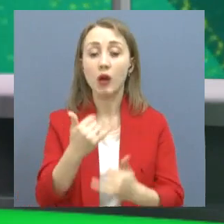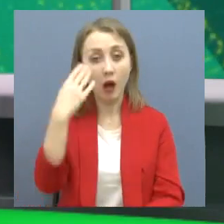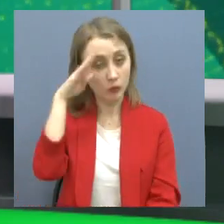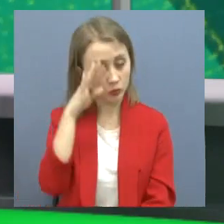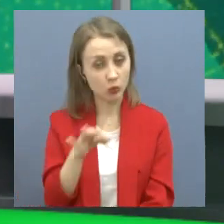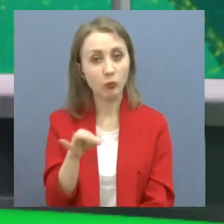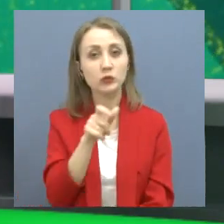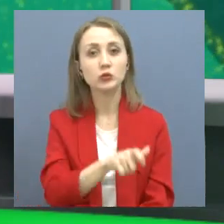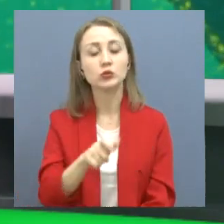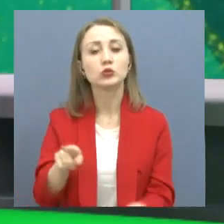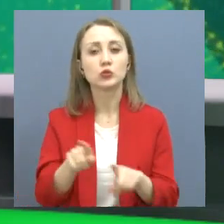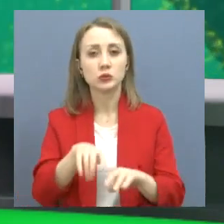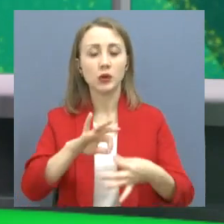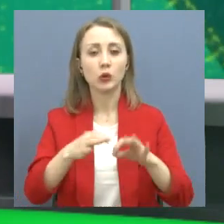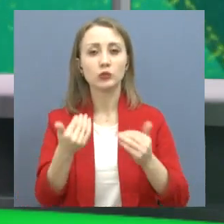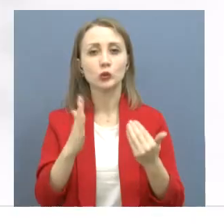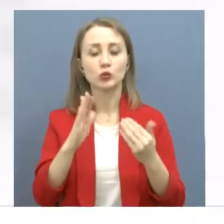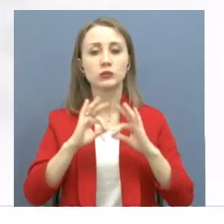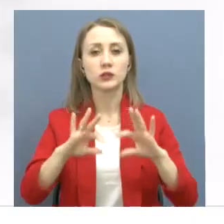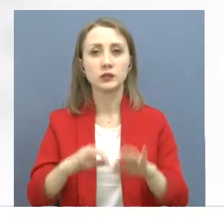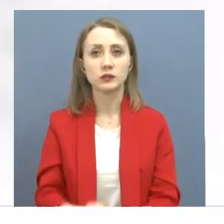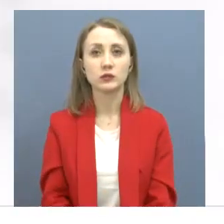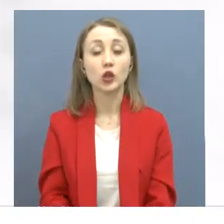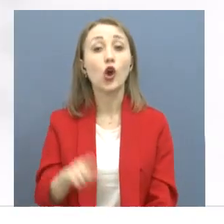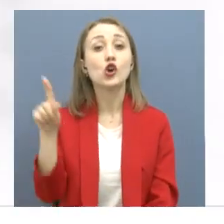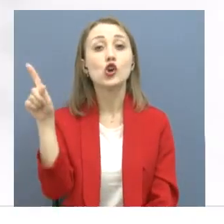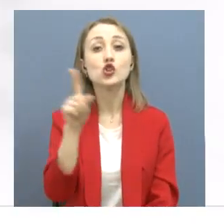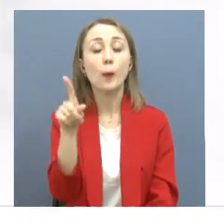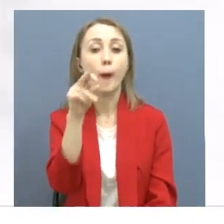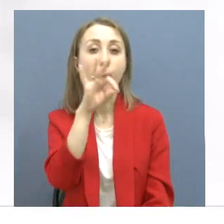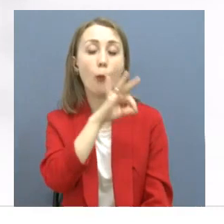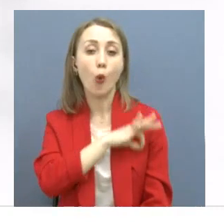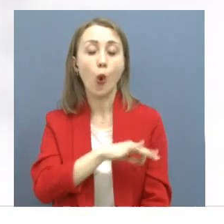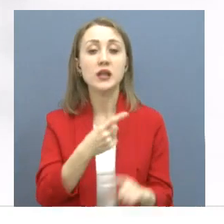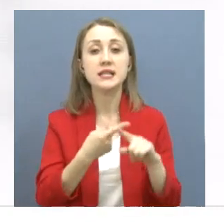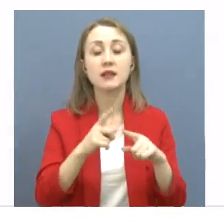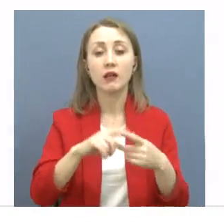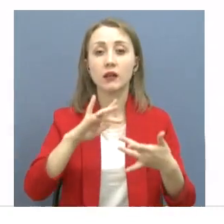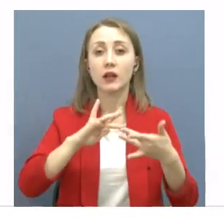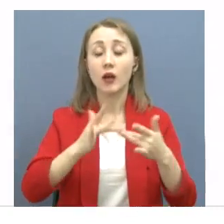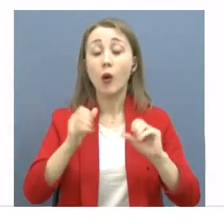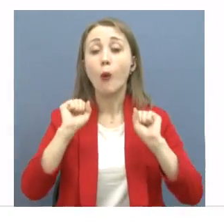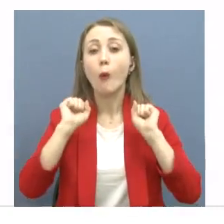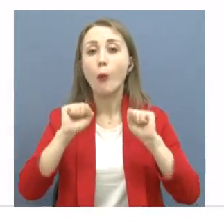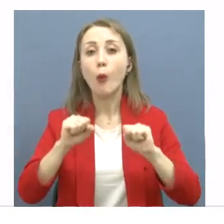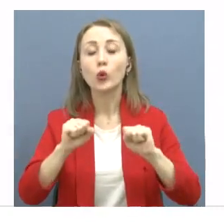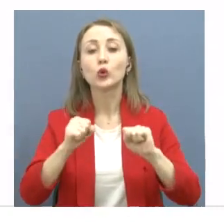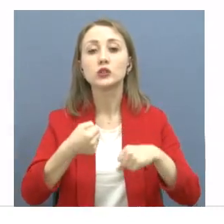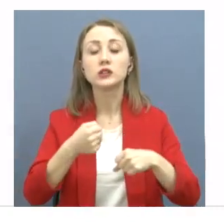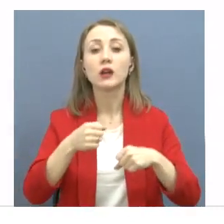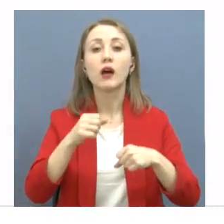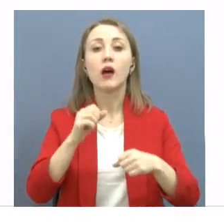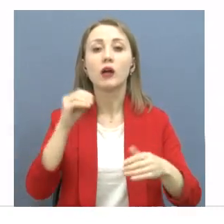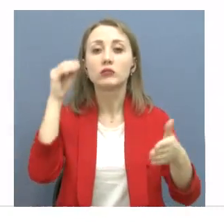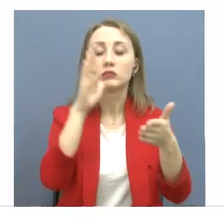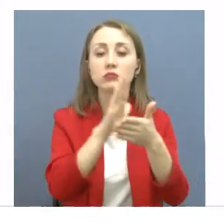области. С подробностями Нурсултан Ибраев. Для того, чтобы воспользоваться телеграм-ботом, необходимо в поле поиска социальной сети